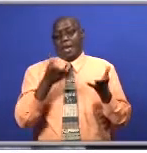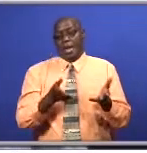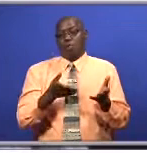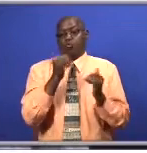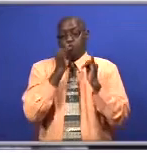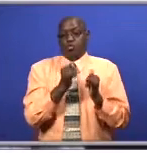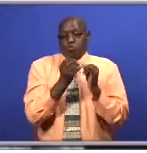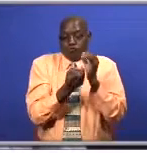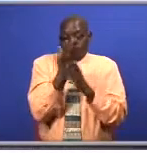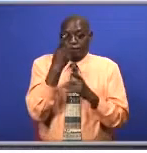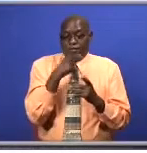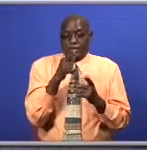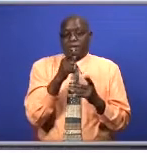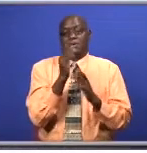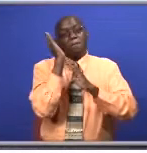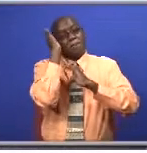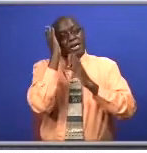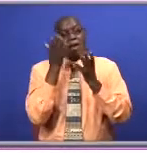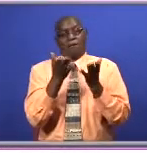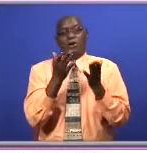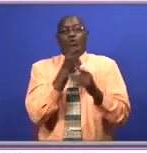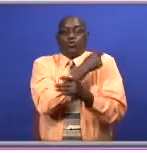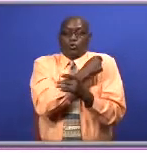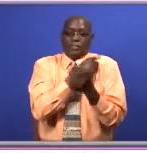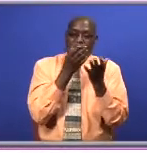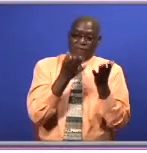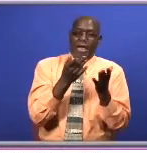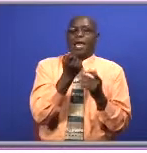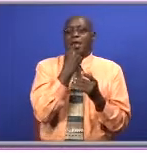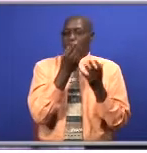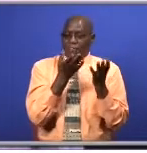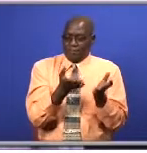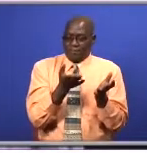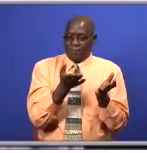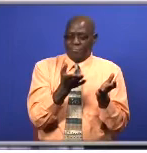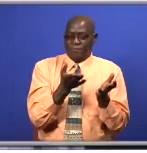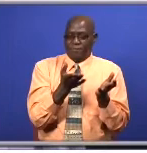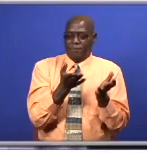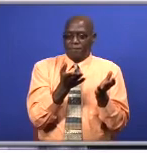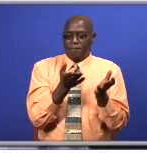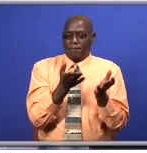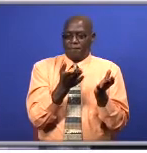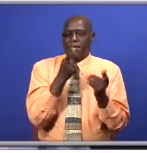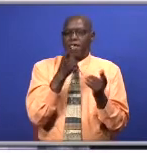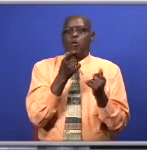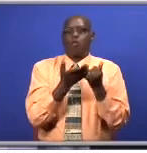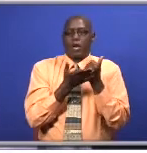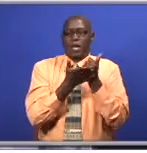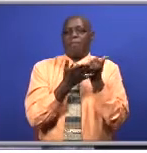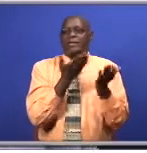imemalizika, iko na vitanda, madaktari wako, dawa ziko. Na itakuwa kuhudumia kama